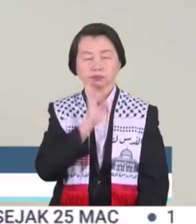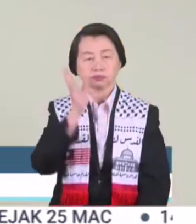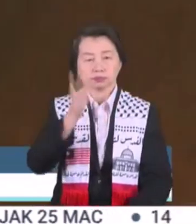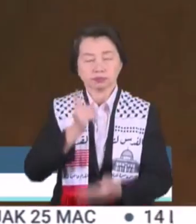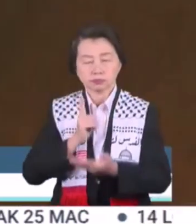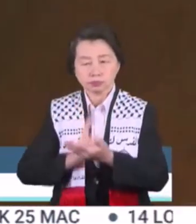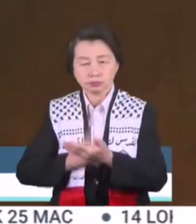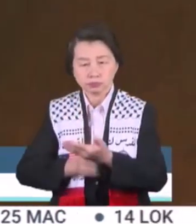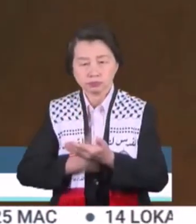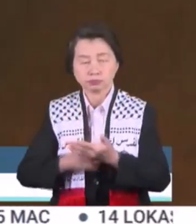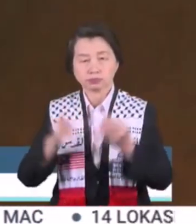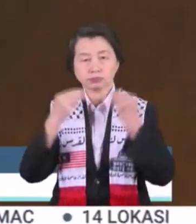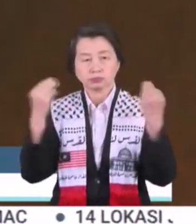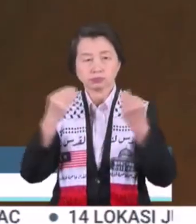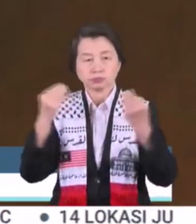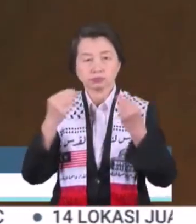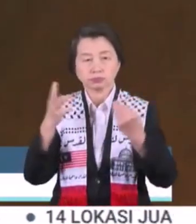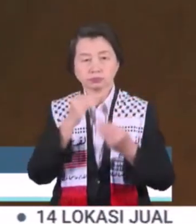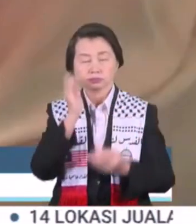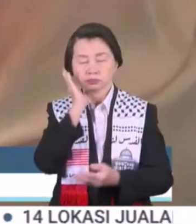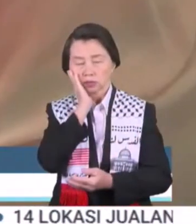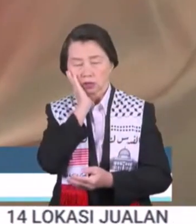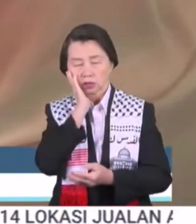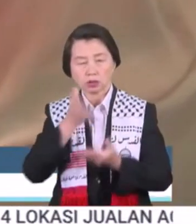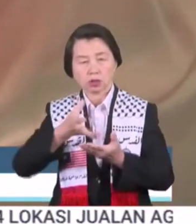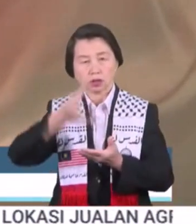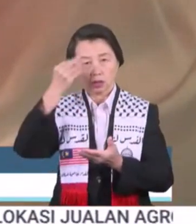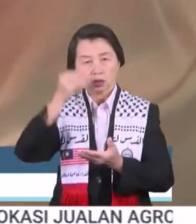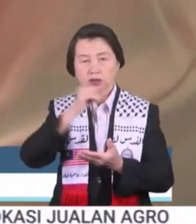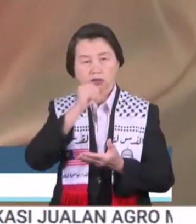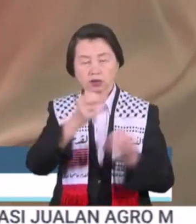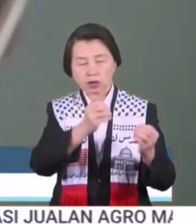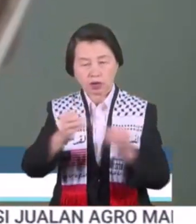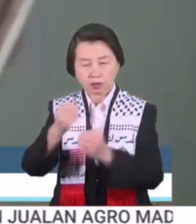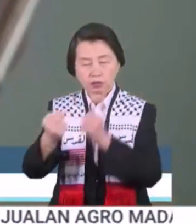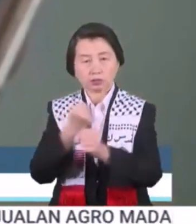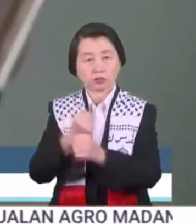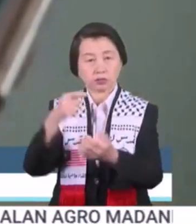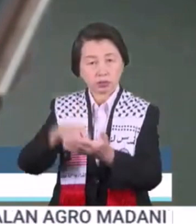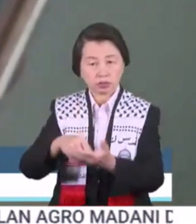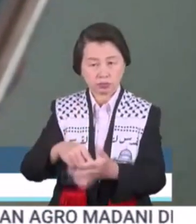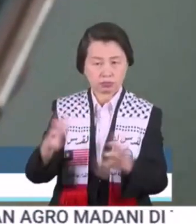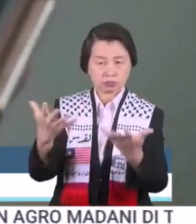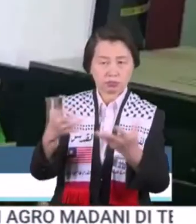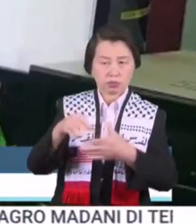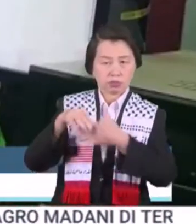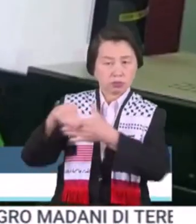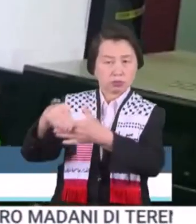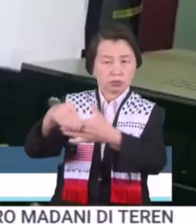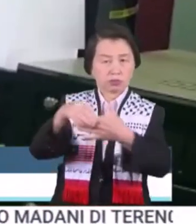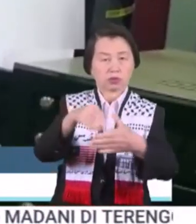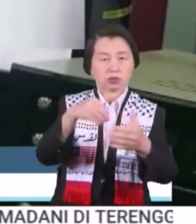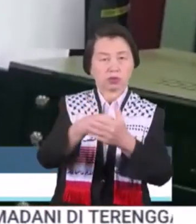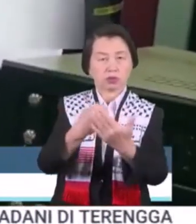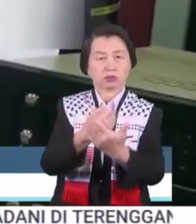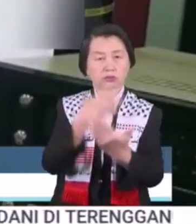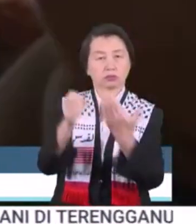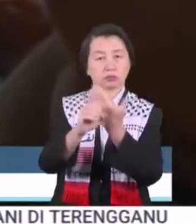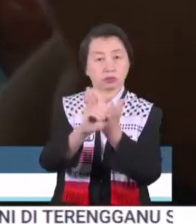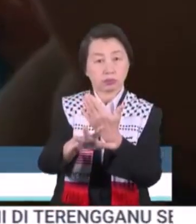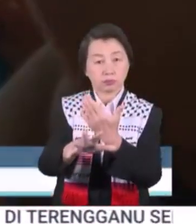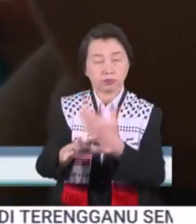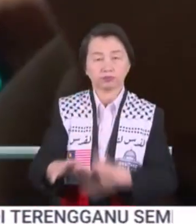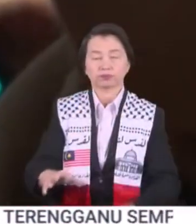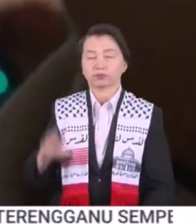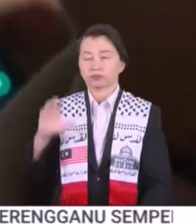membincangkan dakwaan Majlis tilawah dan hafazan al-quran tidak dianjurkan tahun ini yang disebarkan di platform media sosial